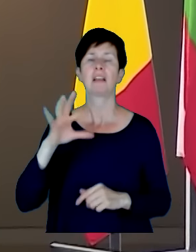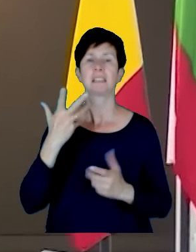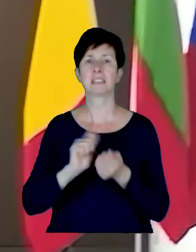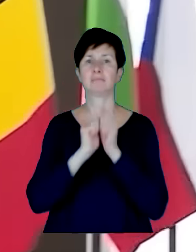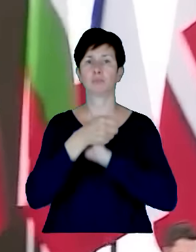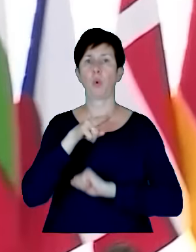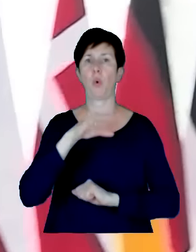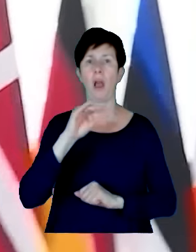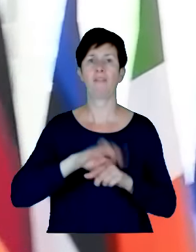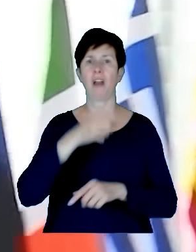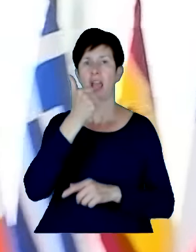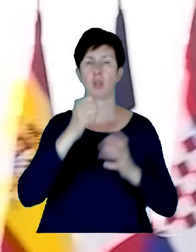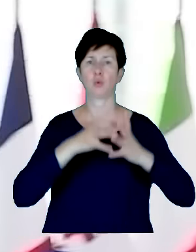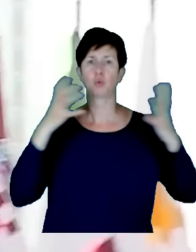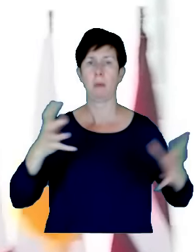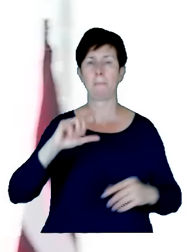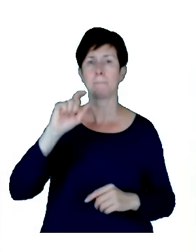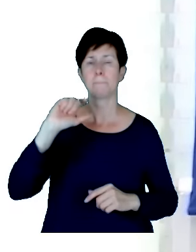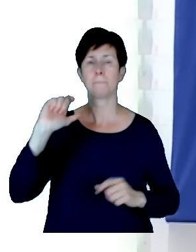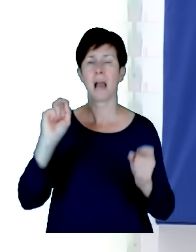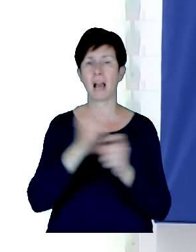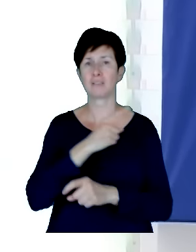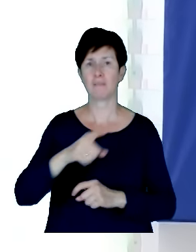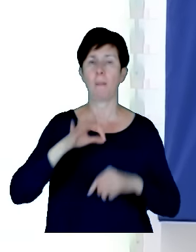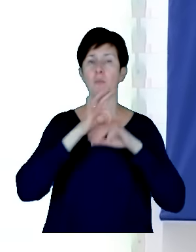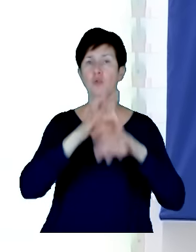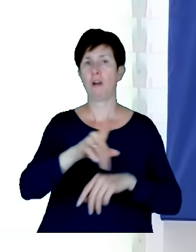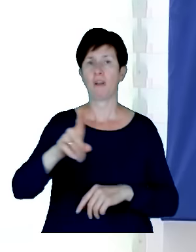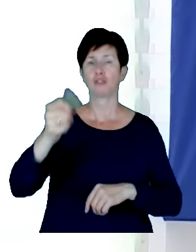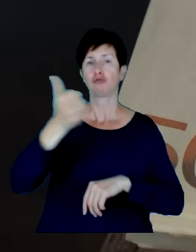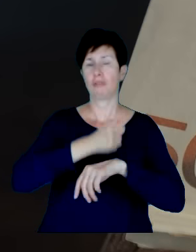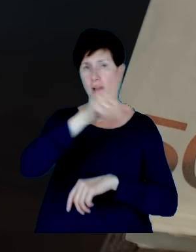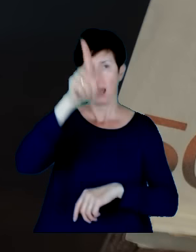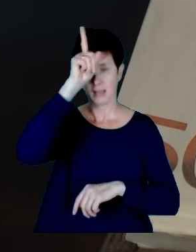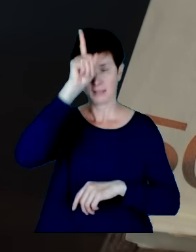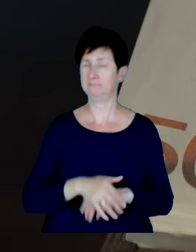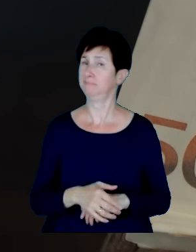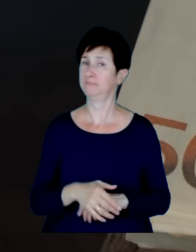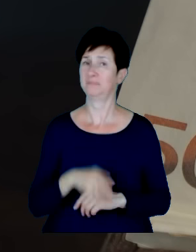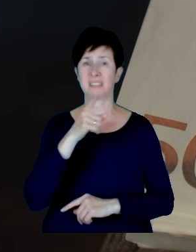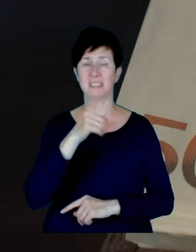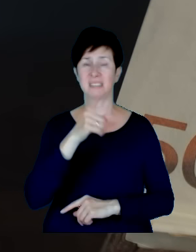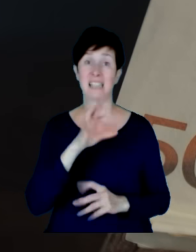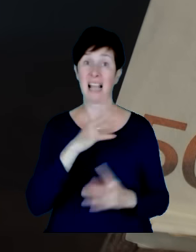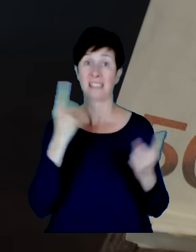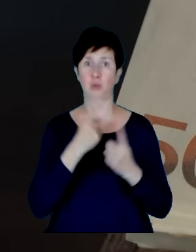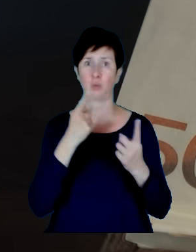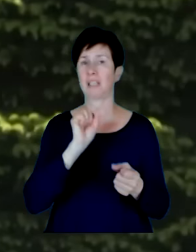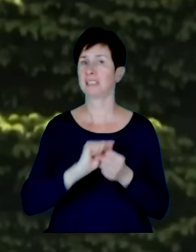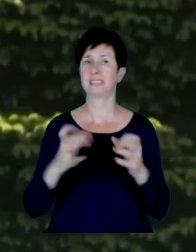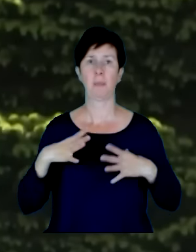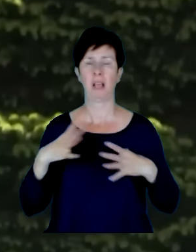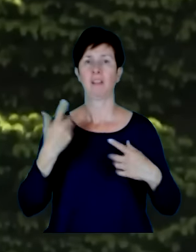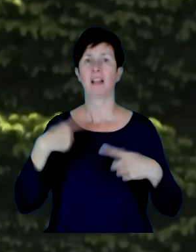Europejskiej w super państwo pod wodzą Berlina uważają europejscy konserwatyści alarmują że taki scenariusz stanowi zagrożenie dla suwerenności państw